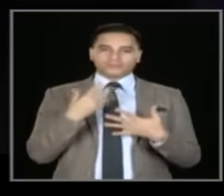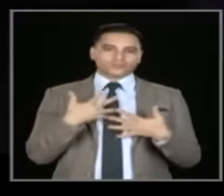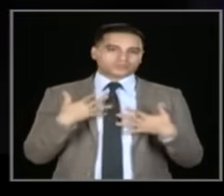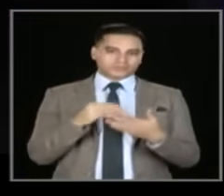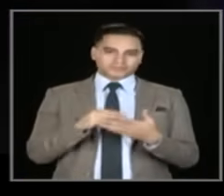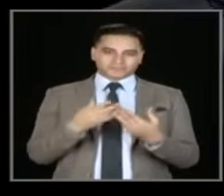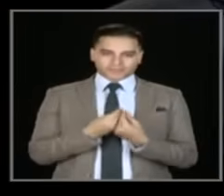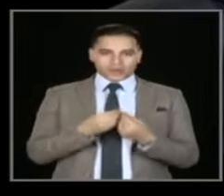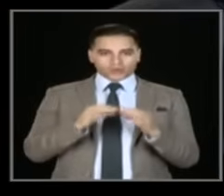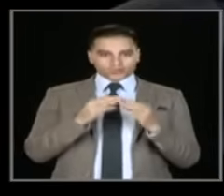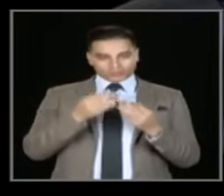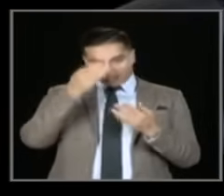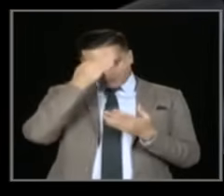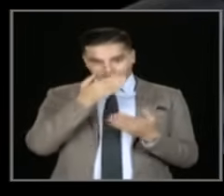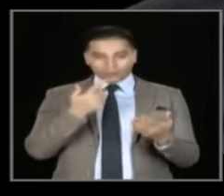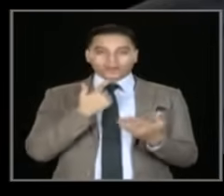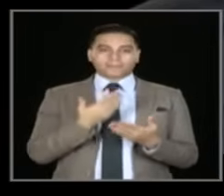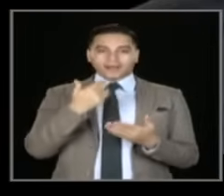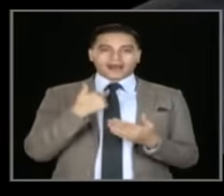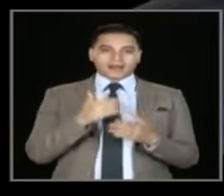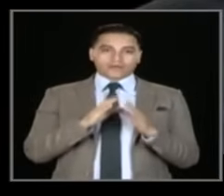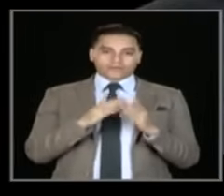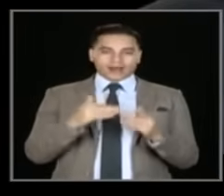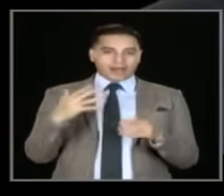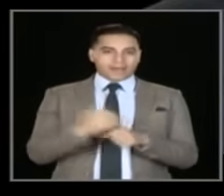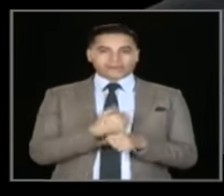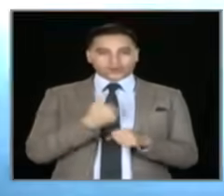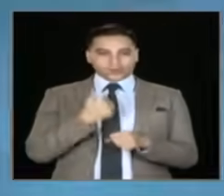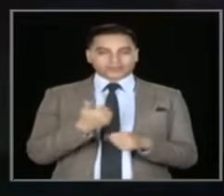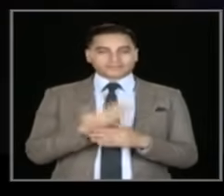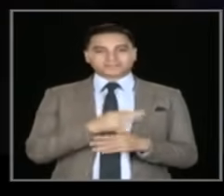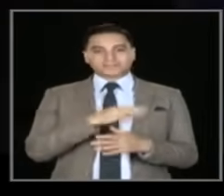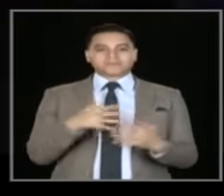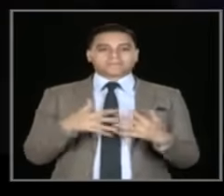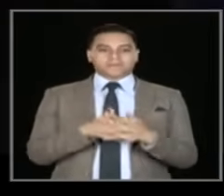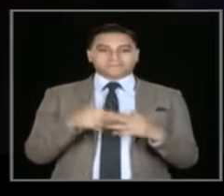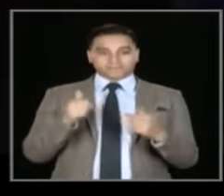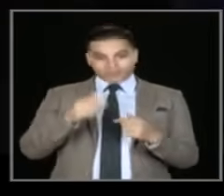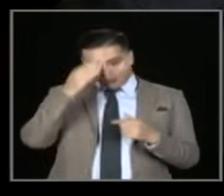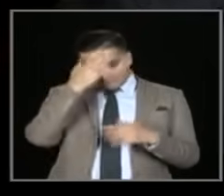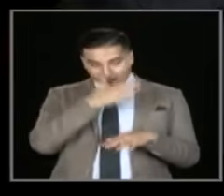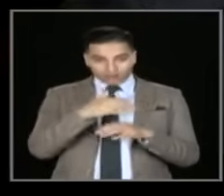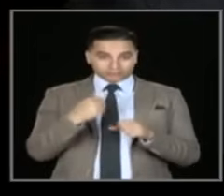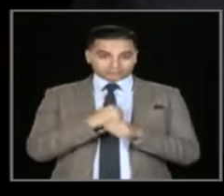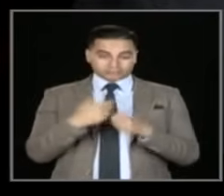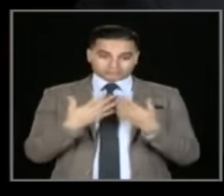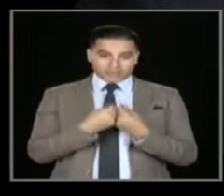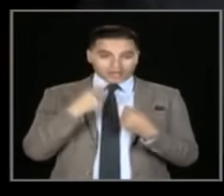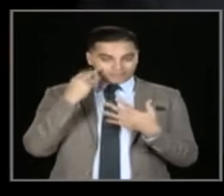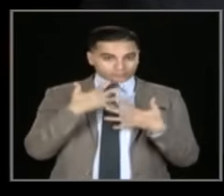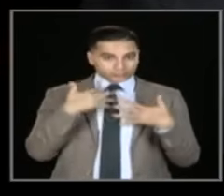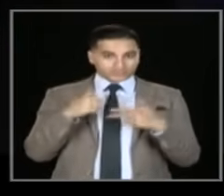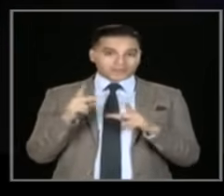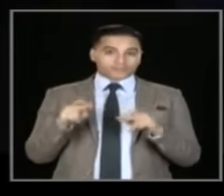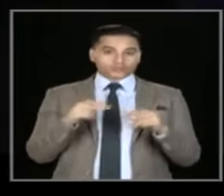وانضميت لعيله العباقره، واتمنى انا والتيم بتاعي نحقق ماتش كويس النهارده ونعمل سكور حلو. الوقت فخور انه جزء من لعيله العباقره، سعيد جدا بالمشاركه في الموسم